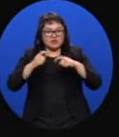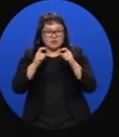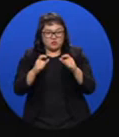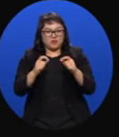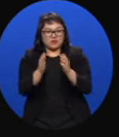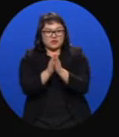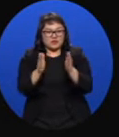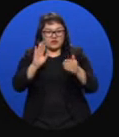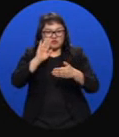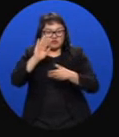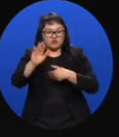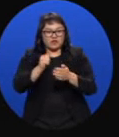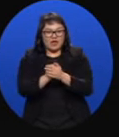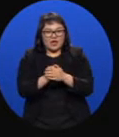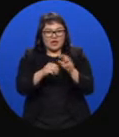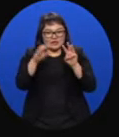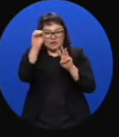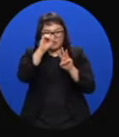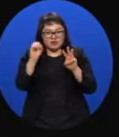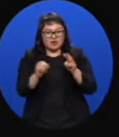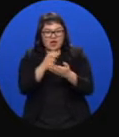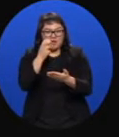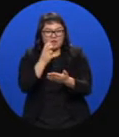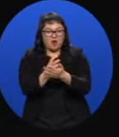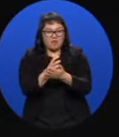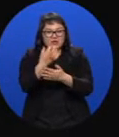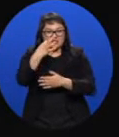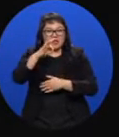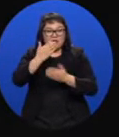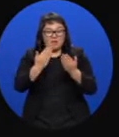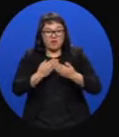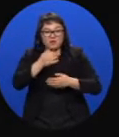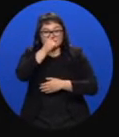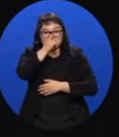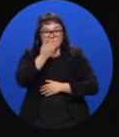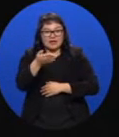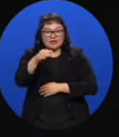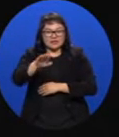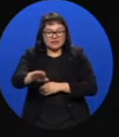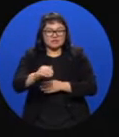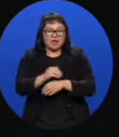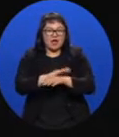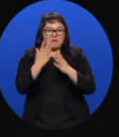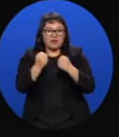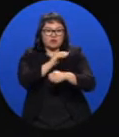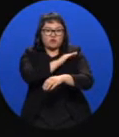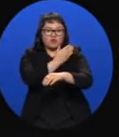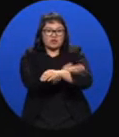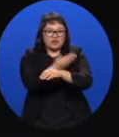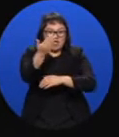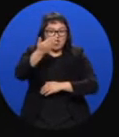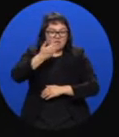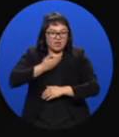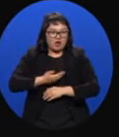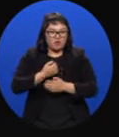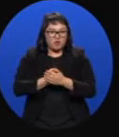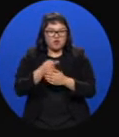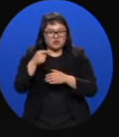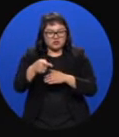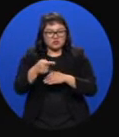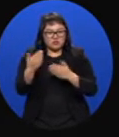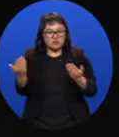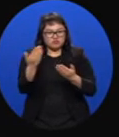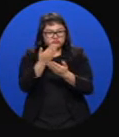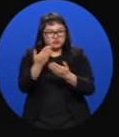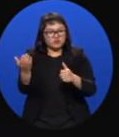출범하면서 보통교부세의 3% 법정률을 받고 있습니다. 그렇지만은 많은 권한을 이양받고 사물을